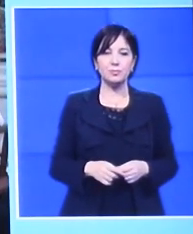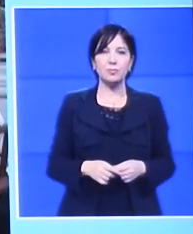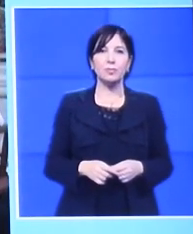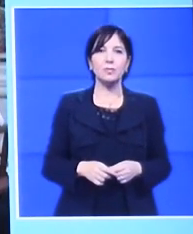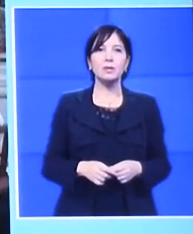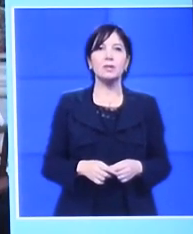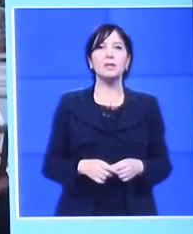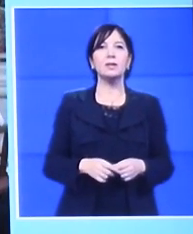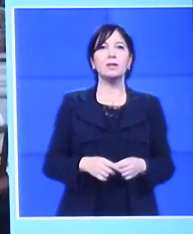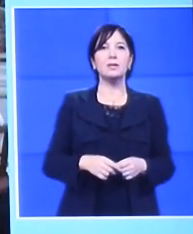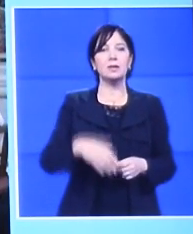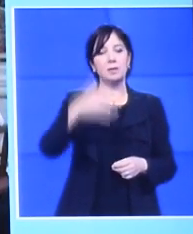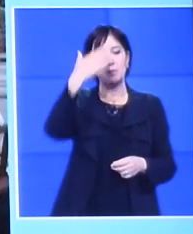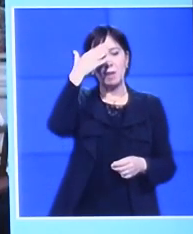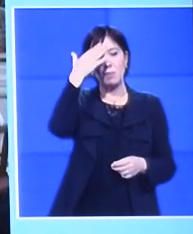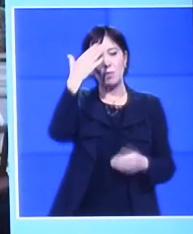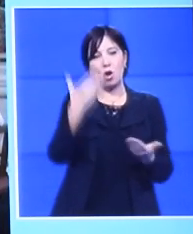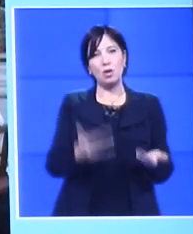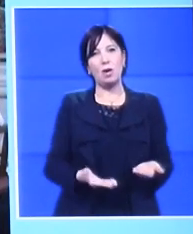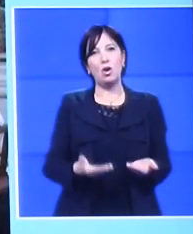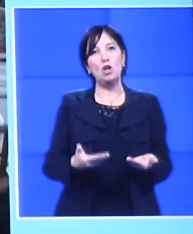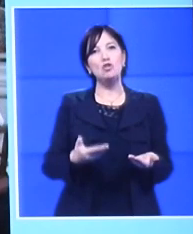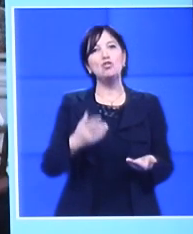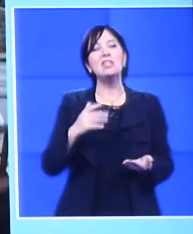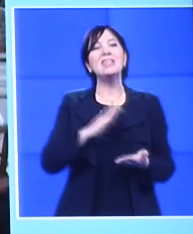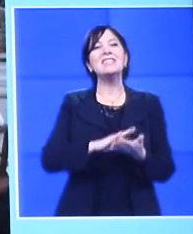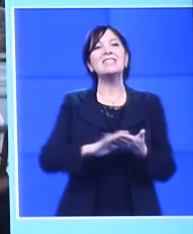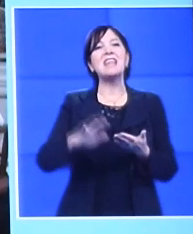Facendo la memoria di San Giovanni Paolo II,